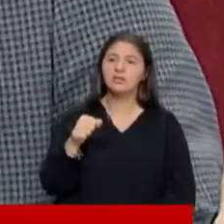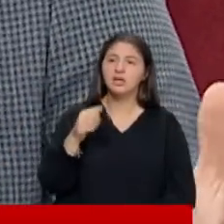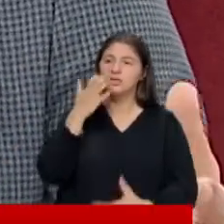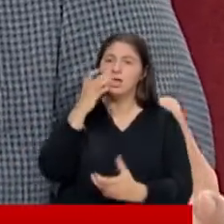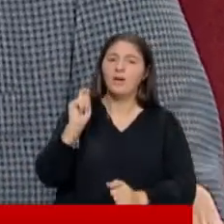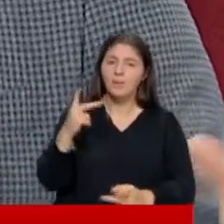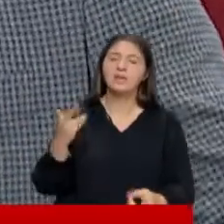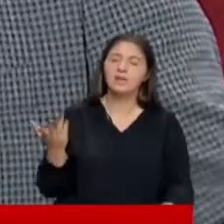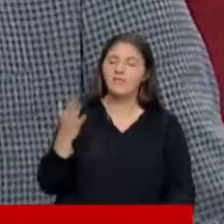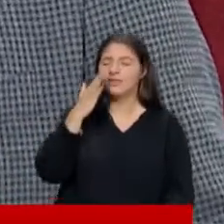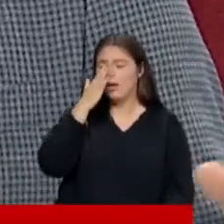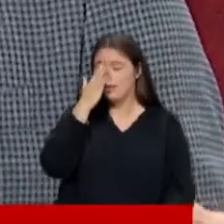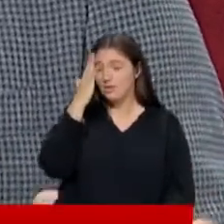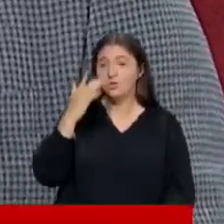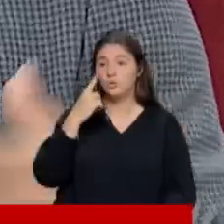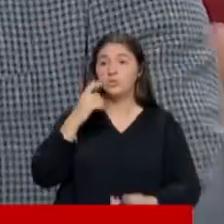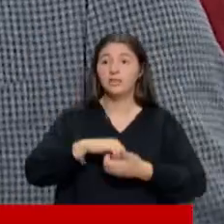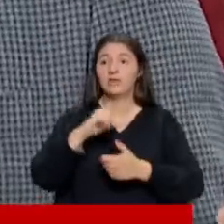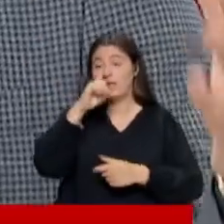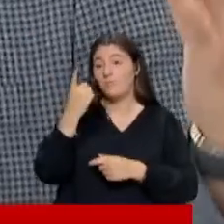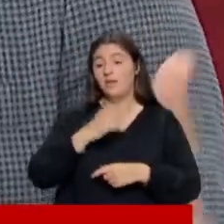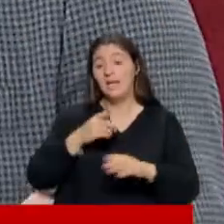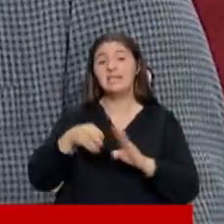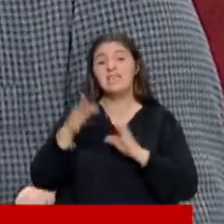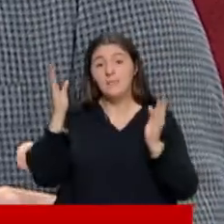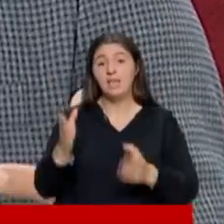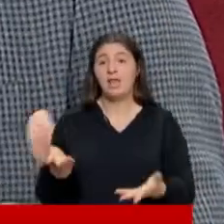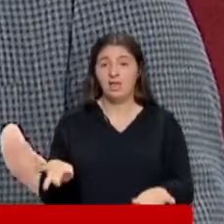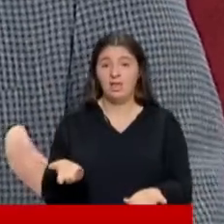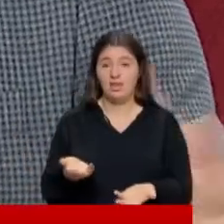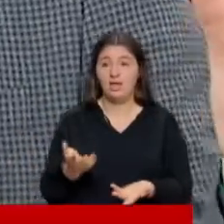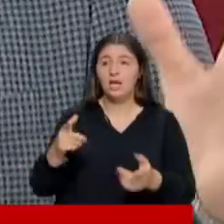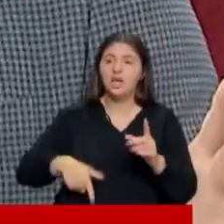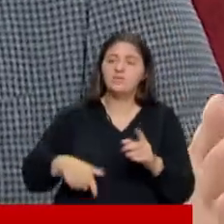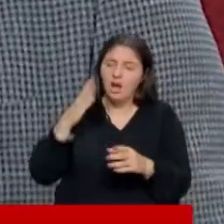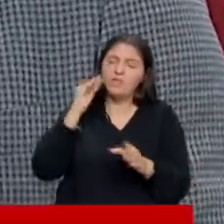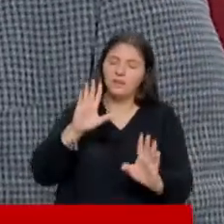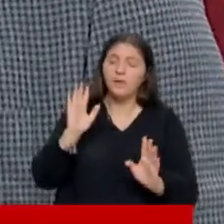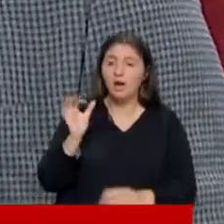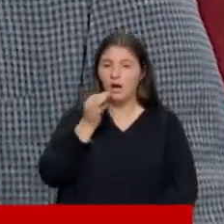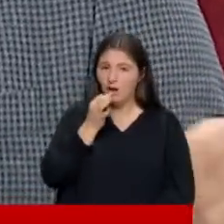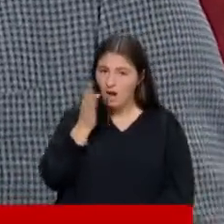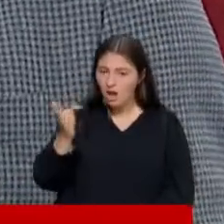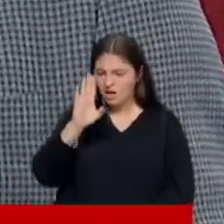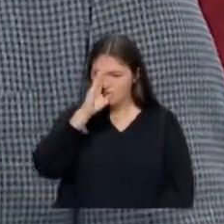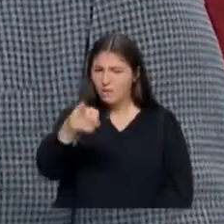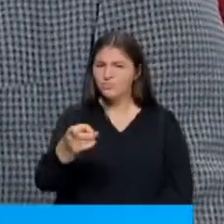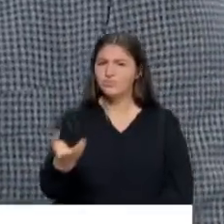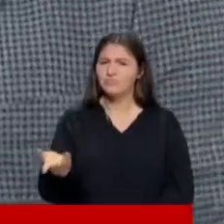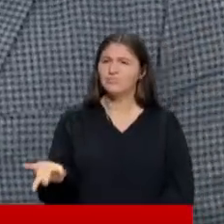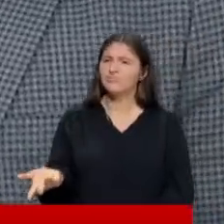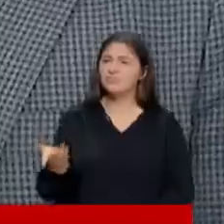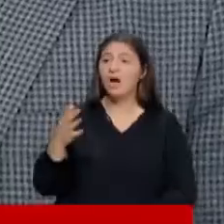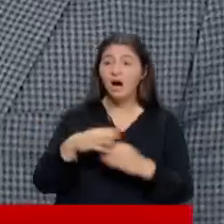sağlayabilir yani Cumhur ittifakı tek bir adayla girse bile İzmir'i anlarım ama Ankara'da İstanbul'da